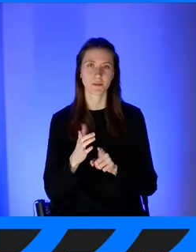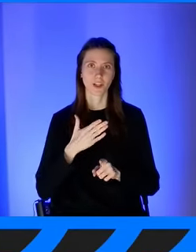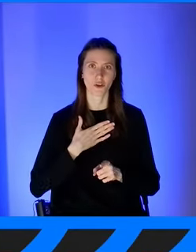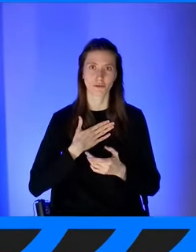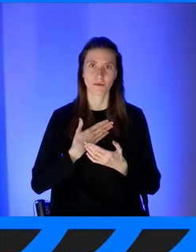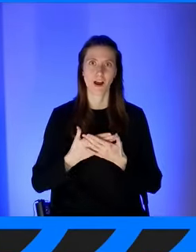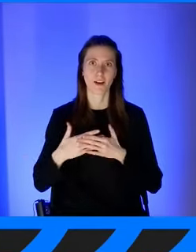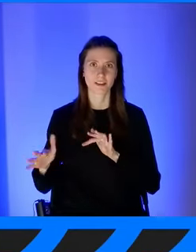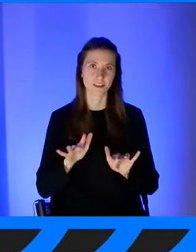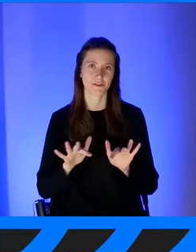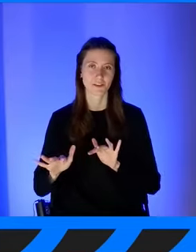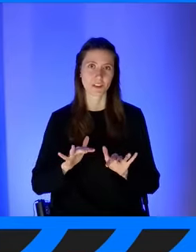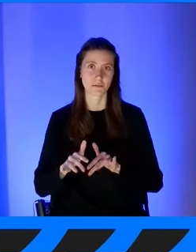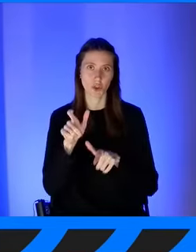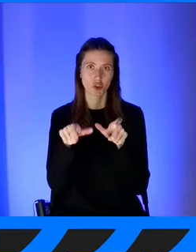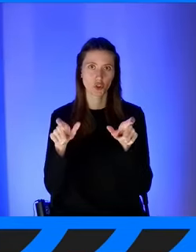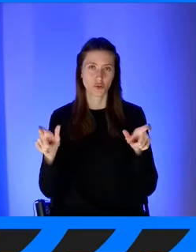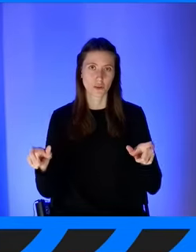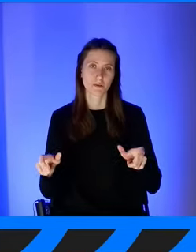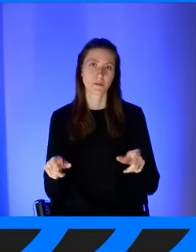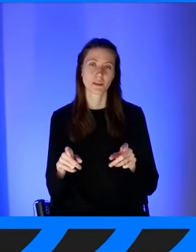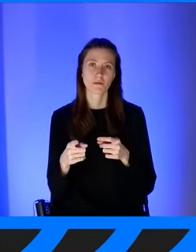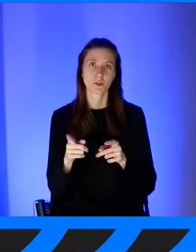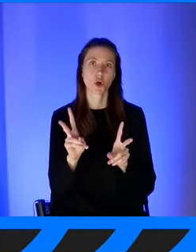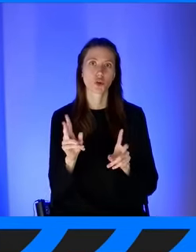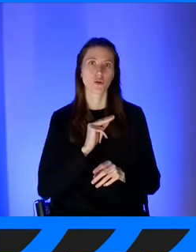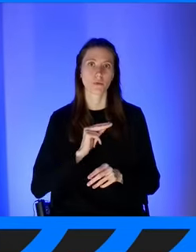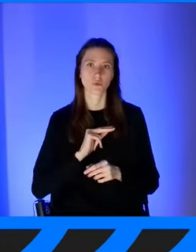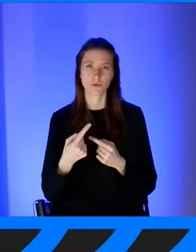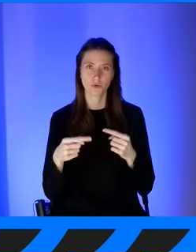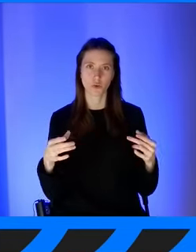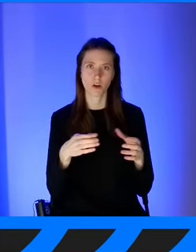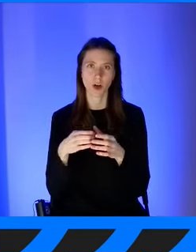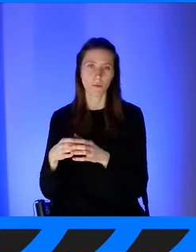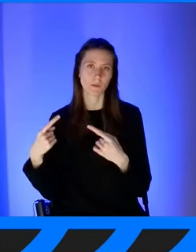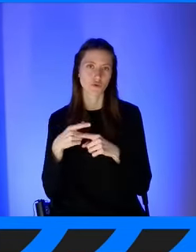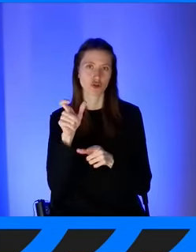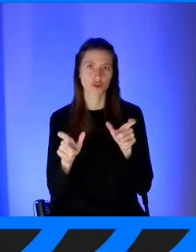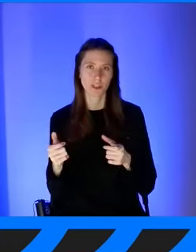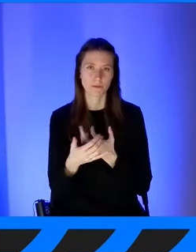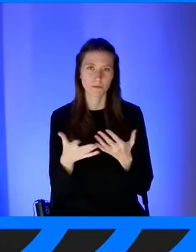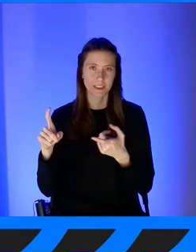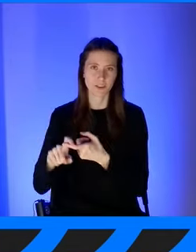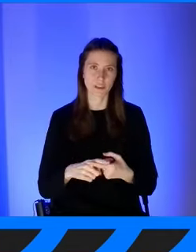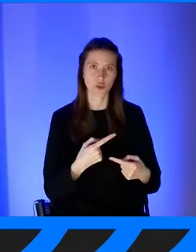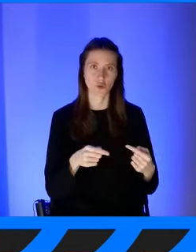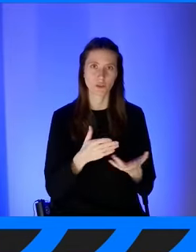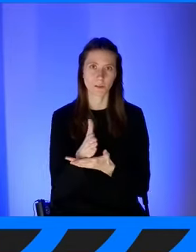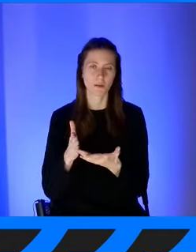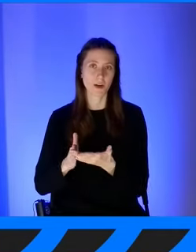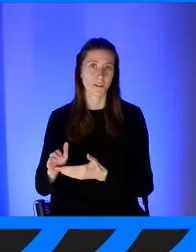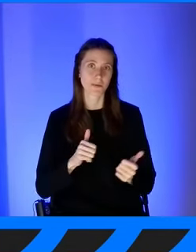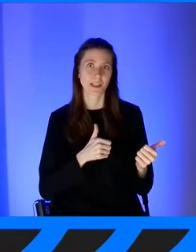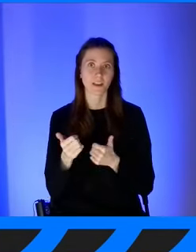активностями с непосредственно с Ну там другими компаниями да то есть инженерами из каких-то других направлений и классно будет